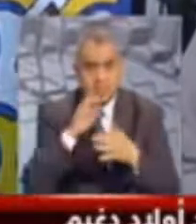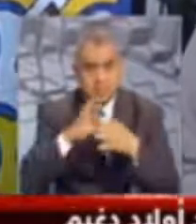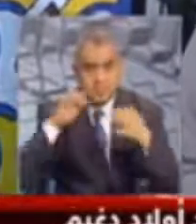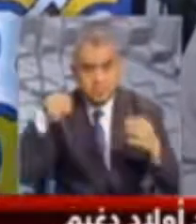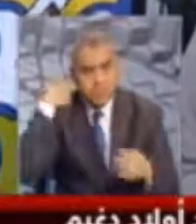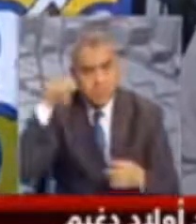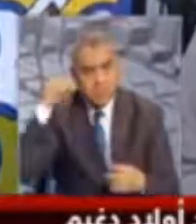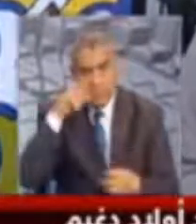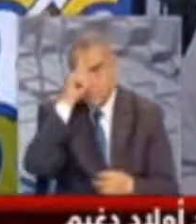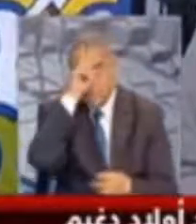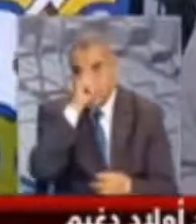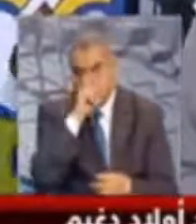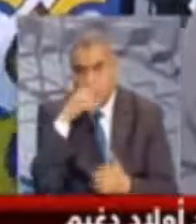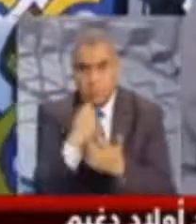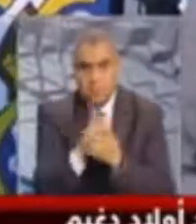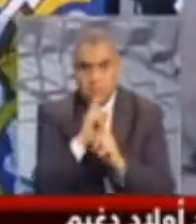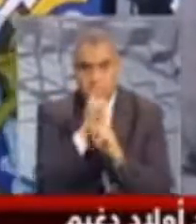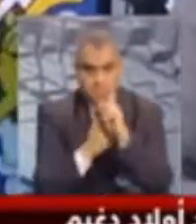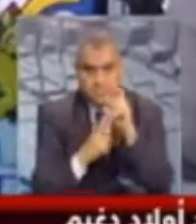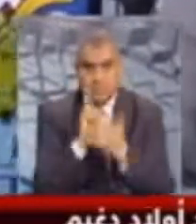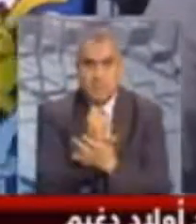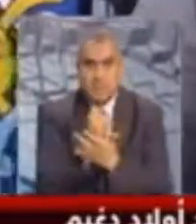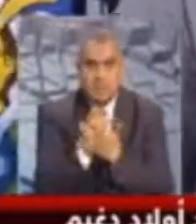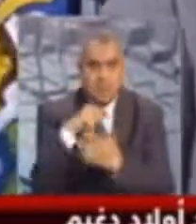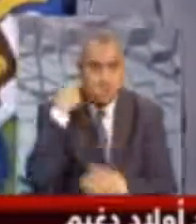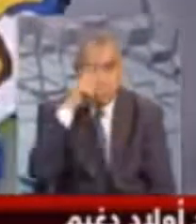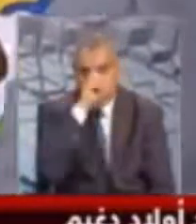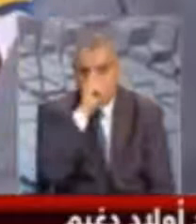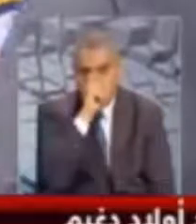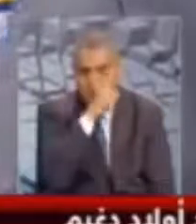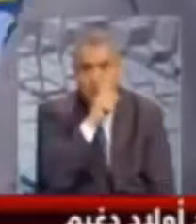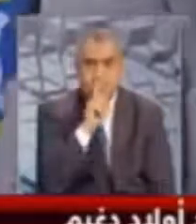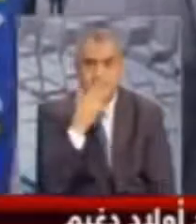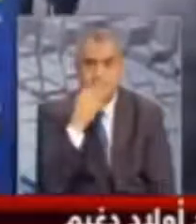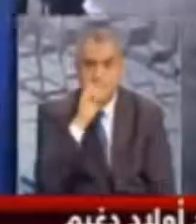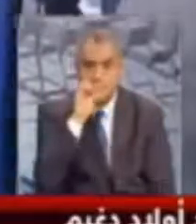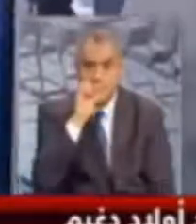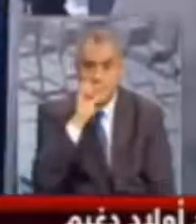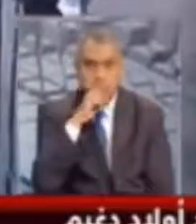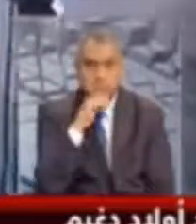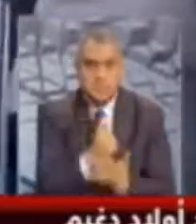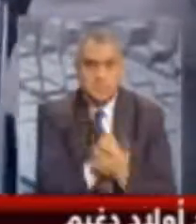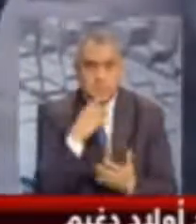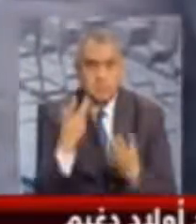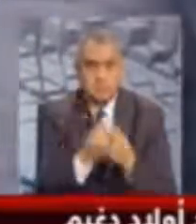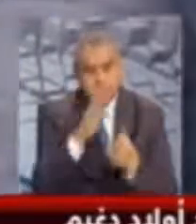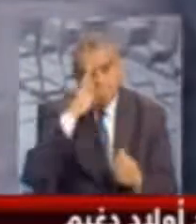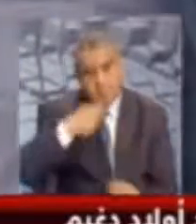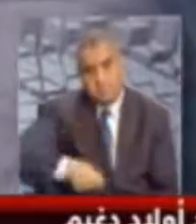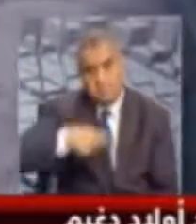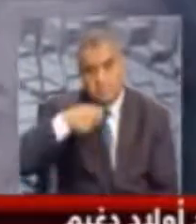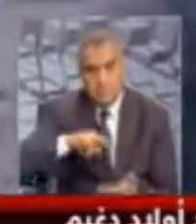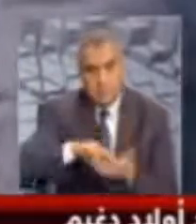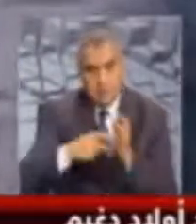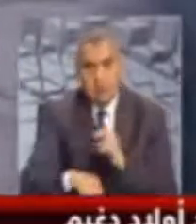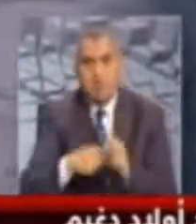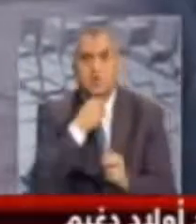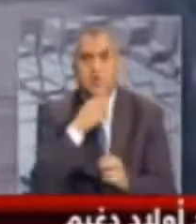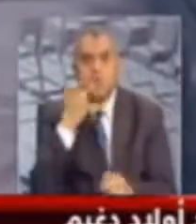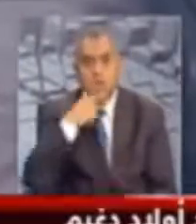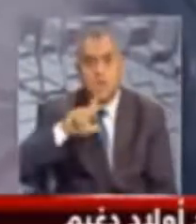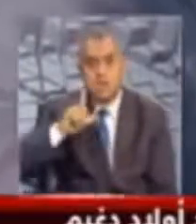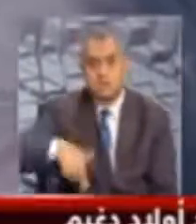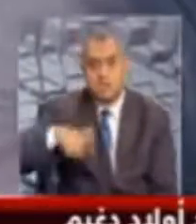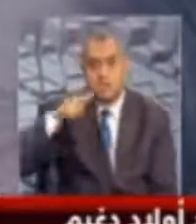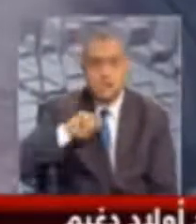معالي وزير الأوقاف فضيلة الأستاذ الدكتور محمد مختار جمعة. معالي وزير الأوقاف، افتتاح 60 مسجدا اليوم الجمعة في 16